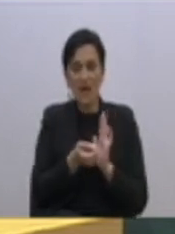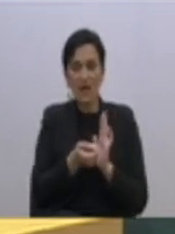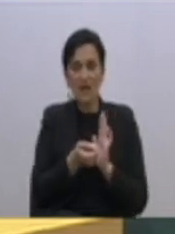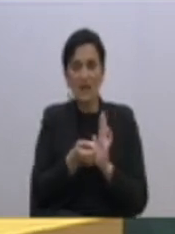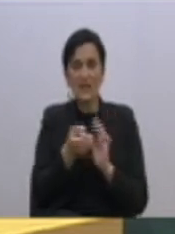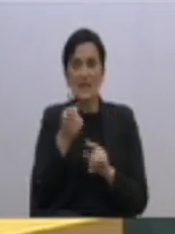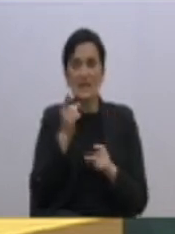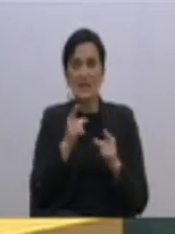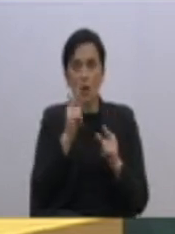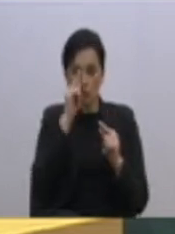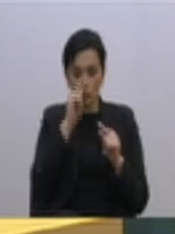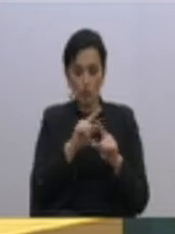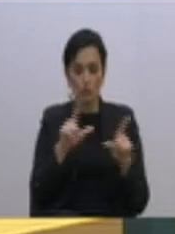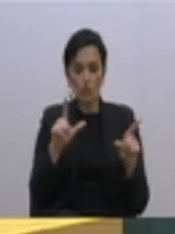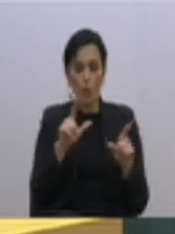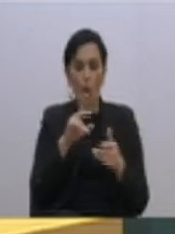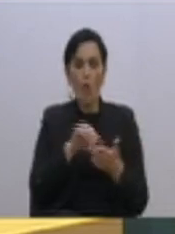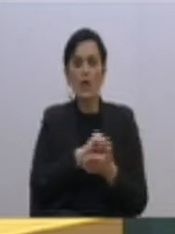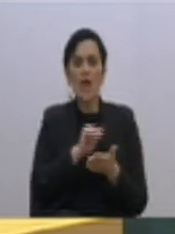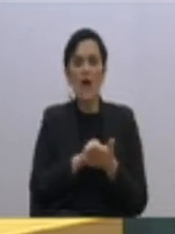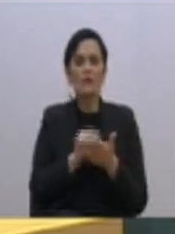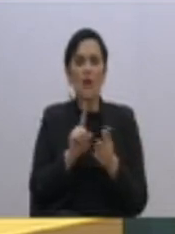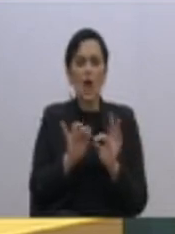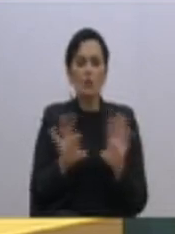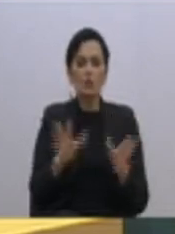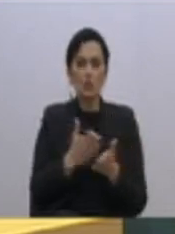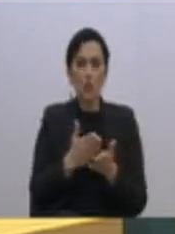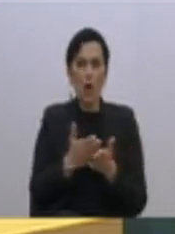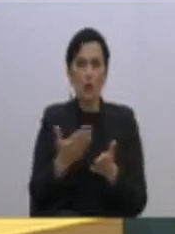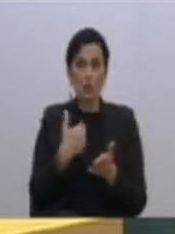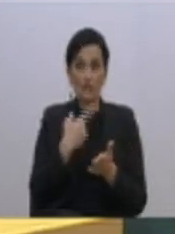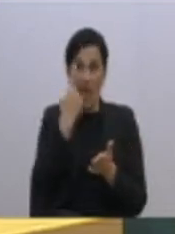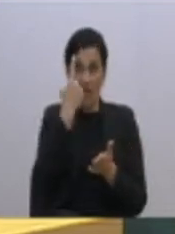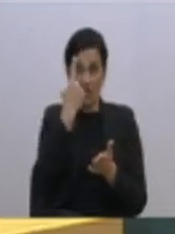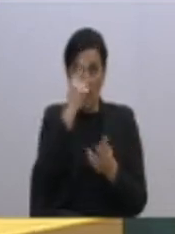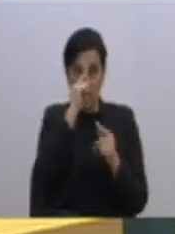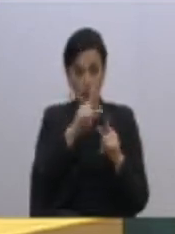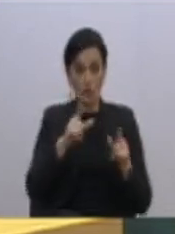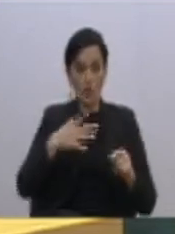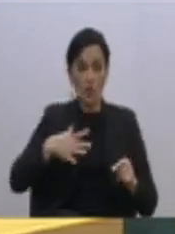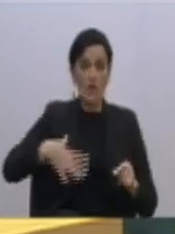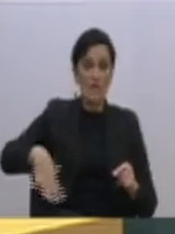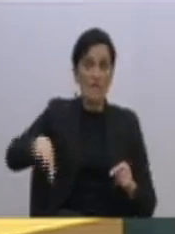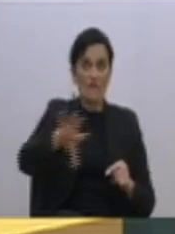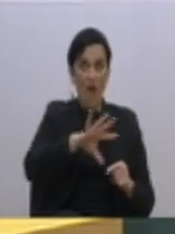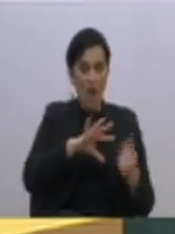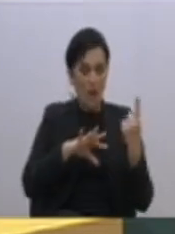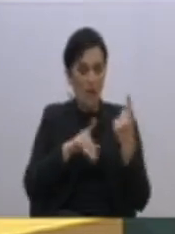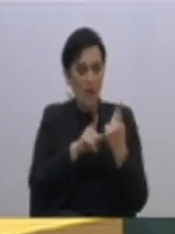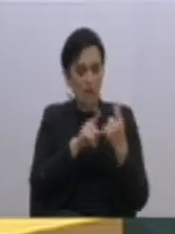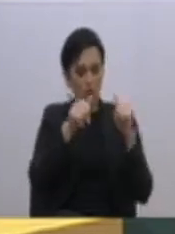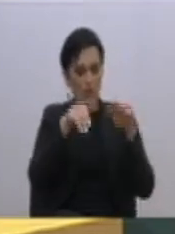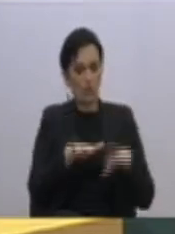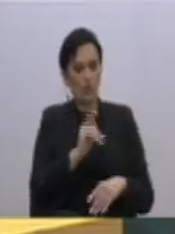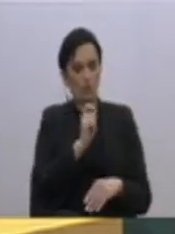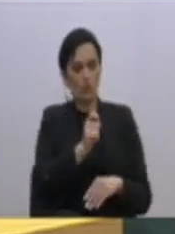რეალურად ჩამოწერა სკოლის ავტონომია რა შუაშია თუ ჩვენ აქ. აი როგორც ერთი სკოლა გქონდეს ხო მთელ ქვეყანაში, აი ესე ვუდგენთ ჩვენ აქ